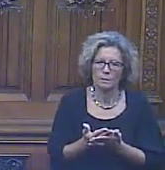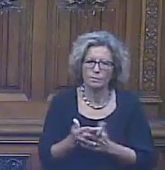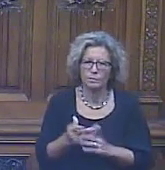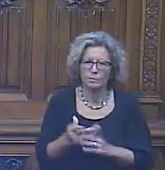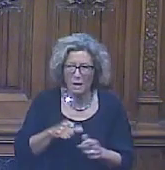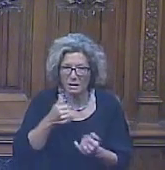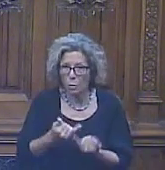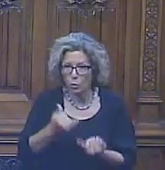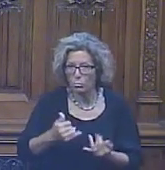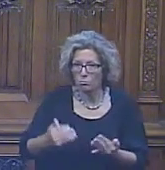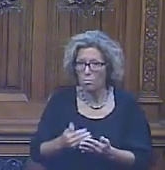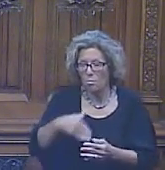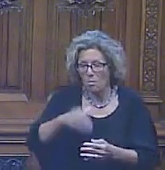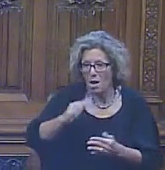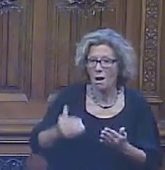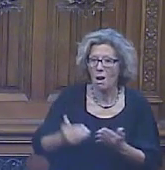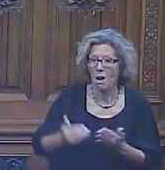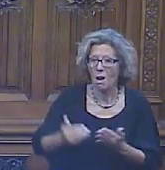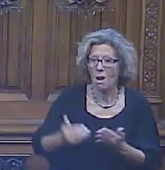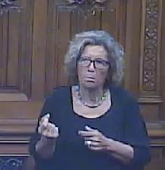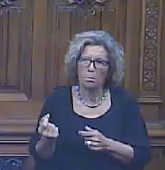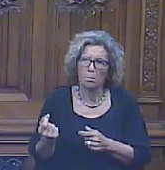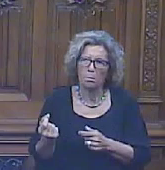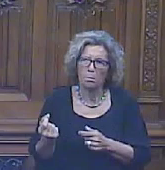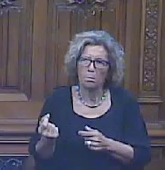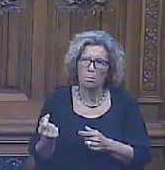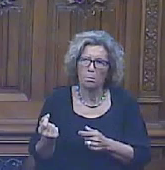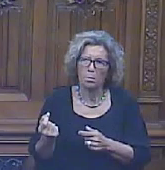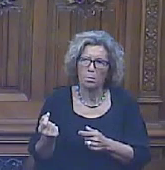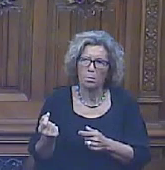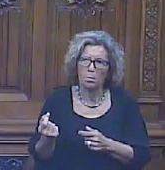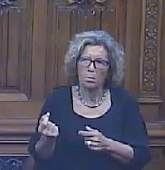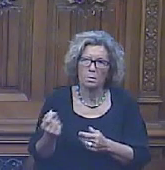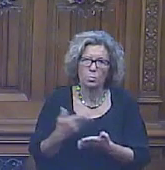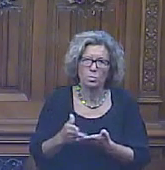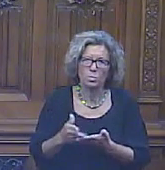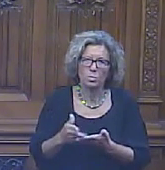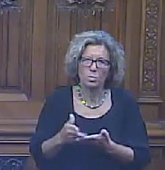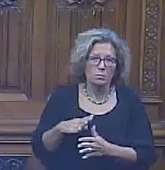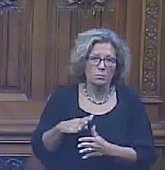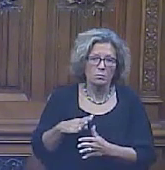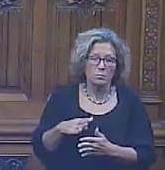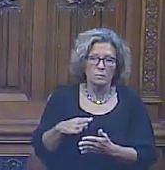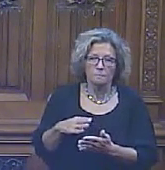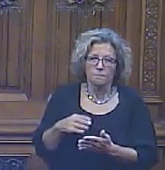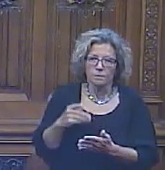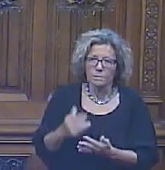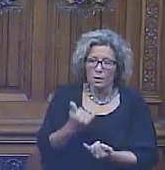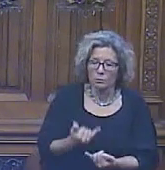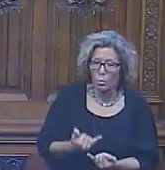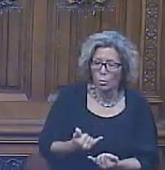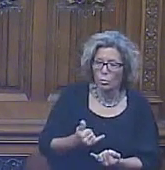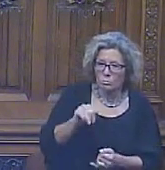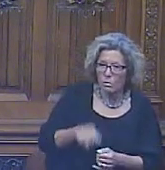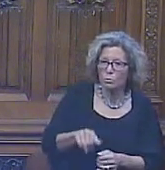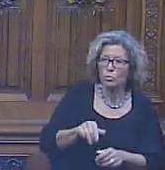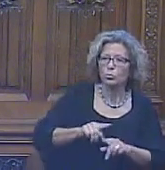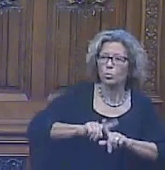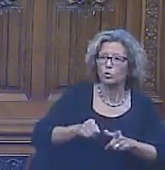leider heute aktueller denn je. Und besonders erschreckend ist es ja eigentlich, dass wir überhaupt so eine